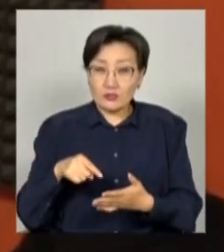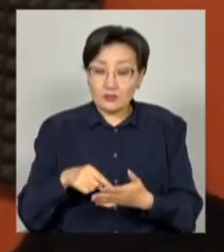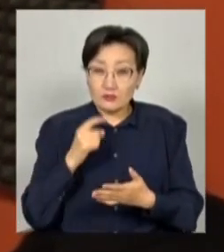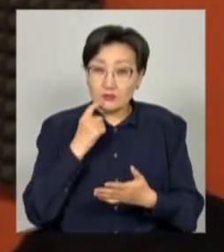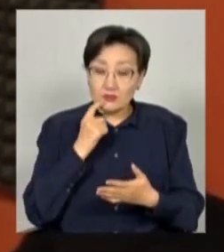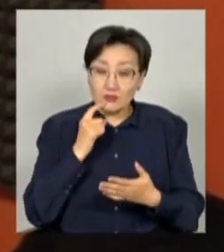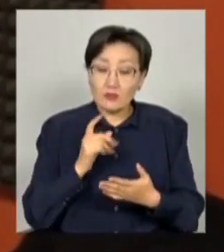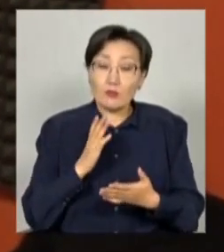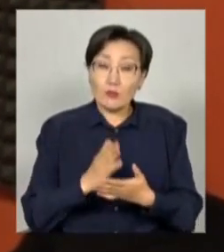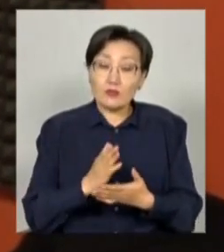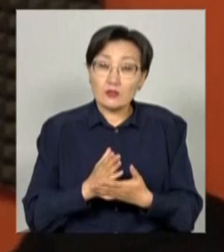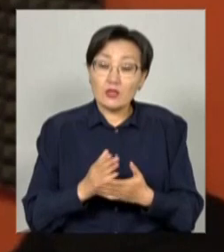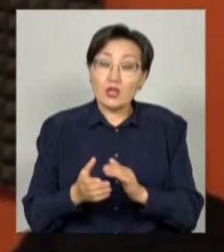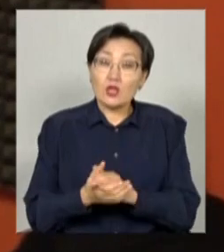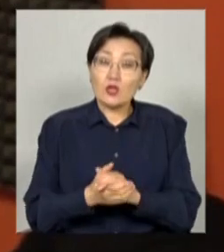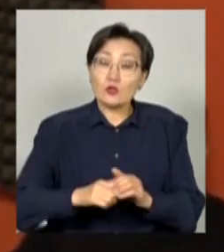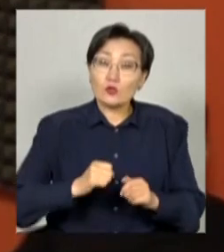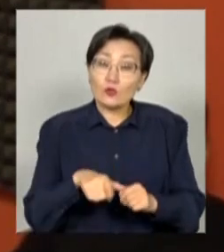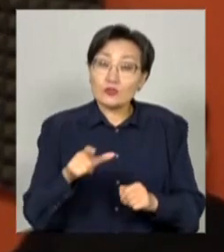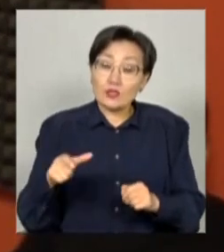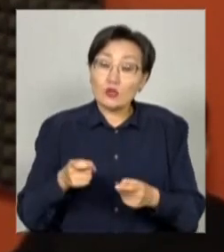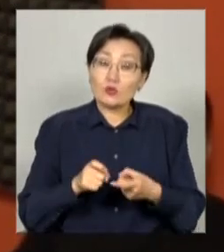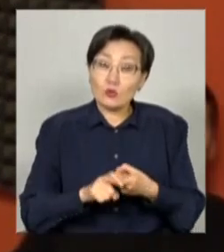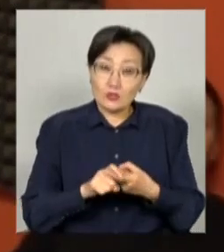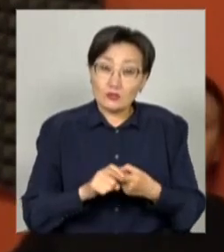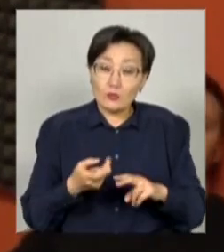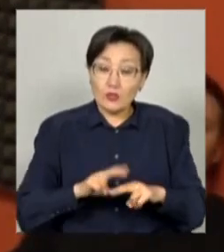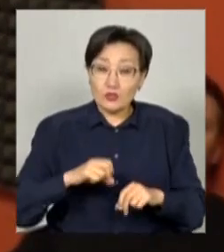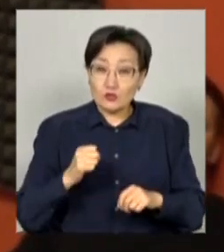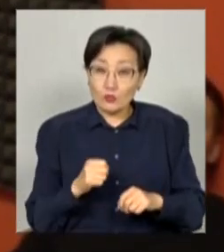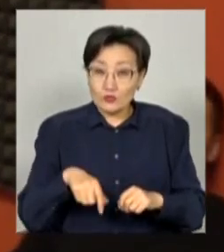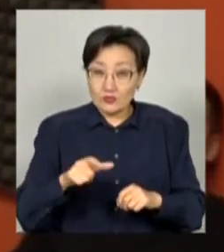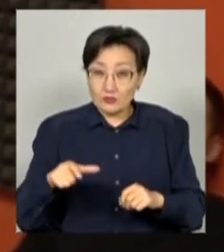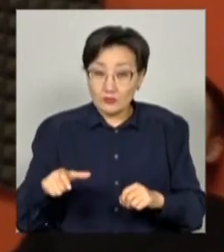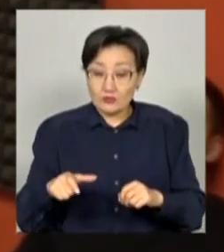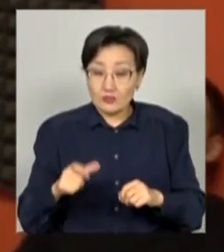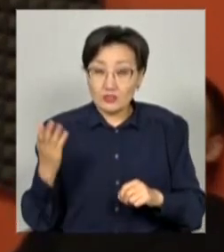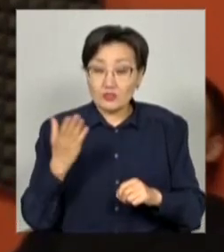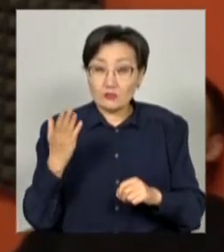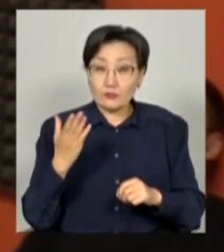қиындықтармен кездескен достар туралы және де сол достықтардың фильм